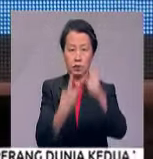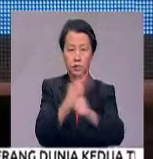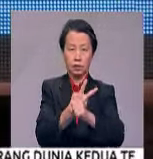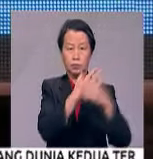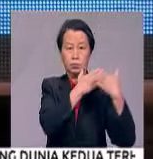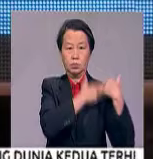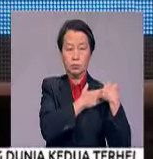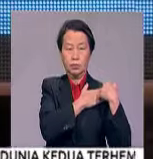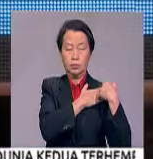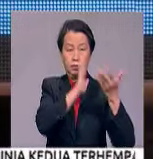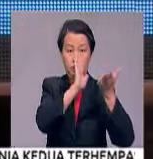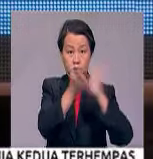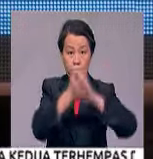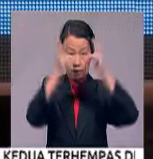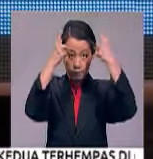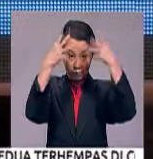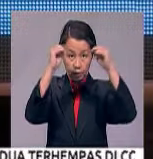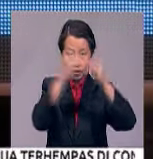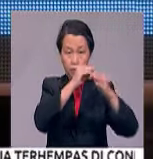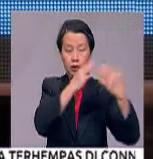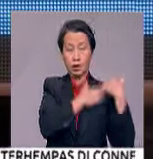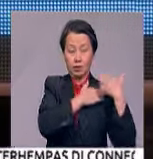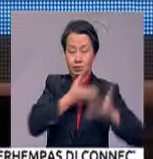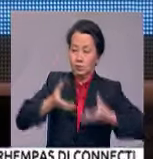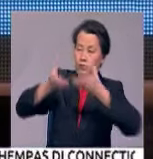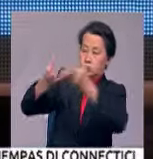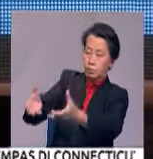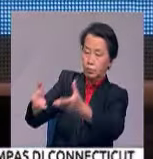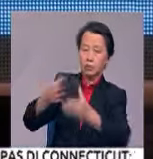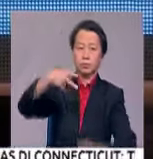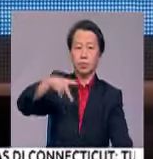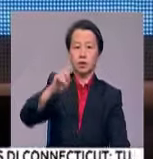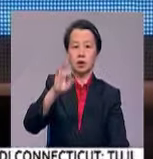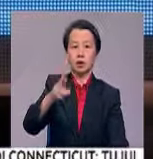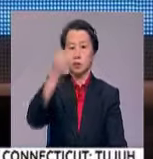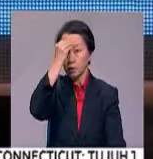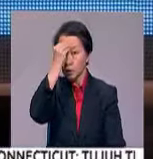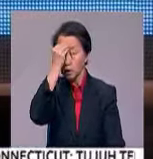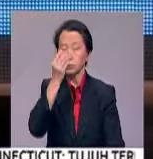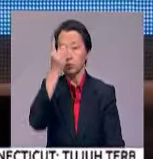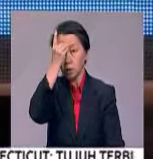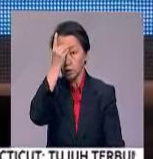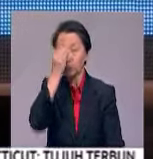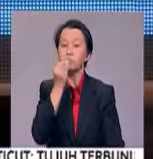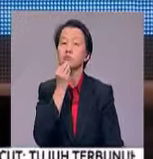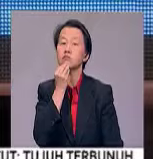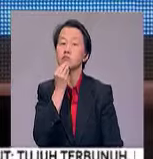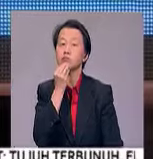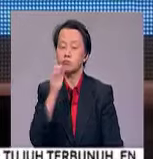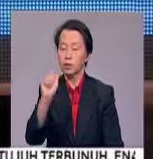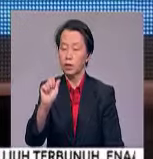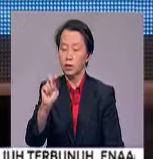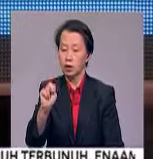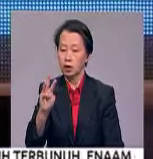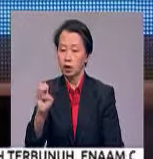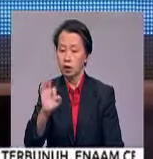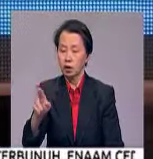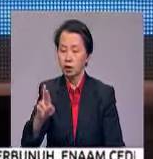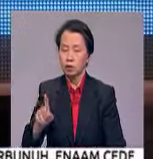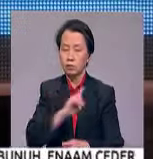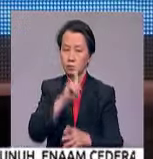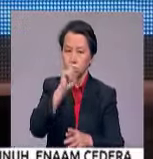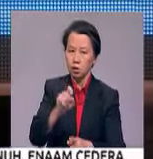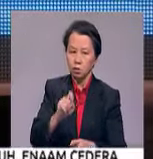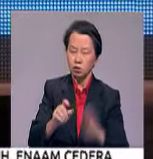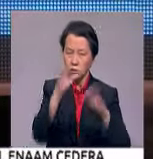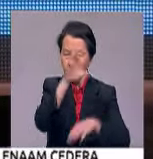memegang jawatan Perdana Menteri dan menyerahkannya kepada Presiden PKR Datuk Seri Anwar Ibrahim. Ditanya mengenai desakan timbalan